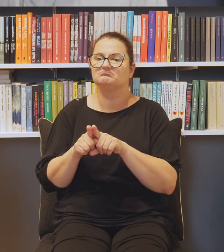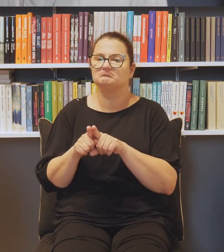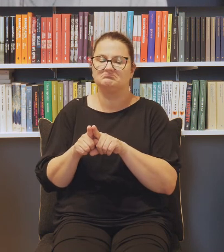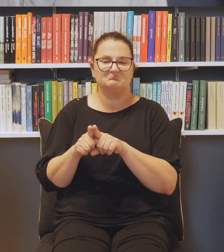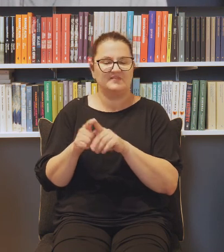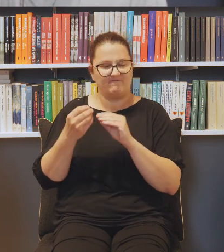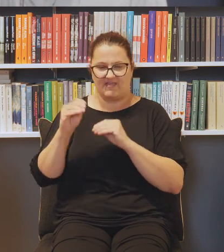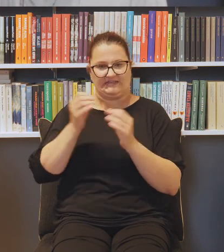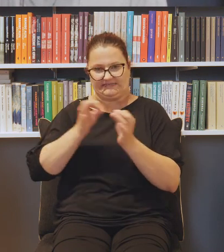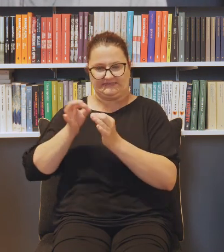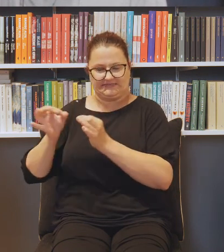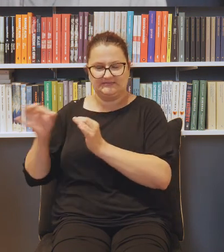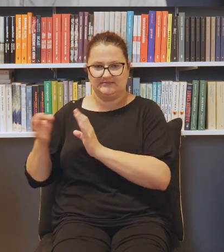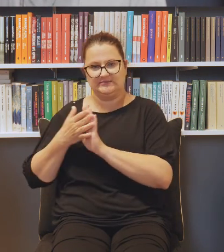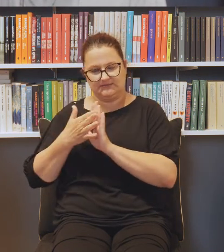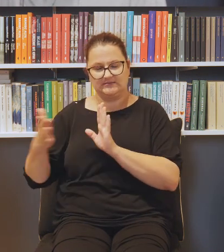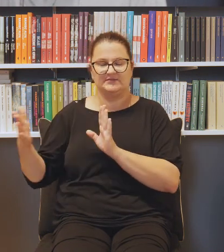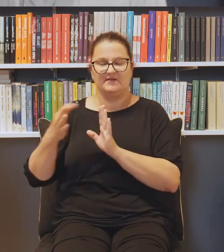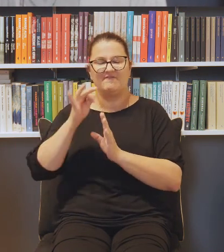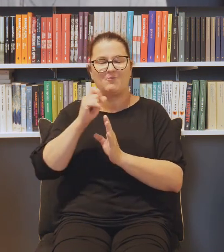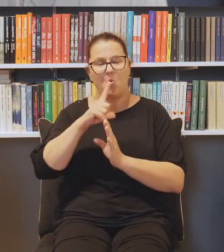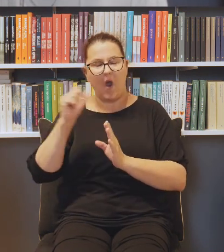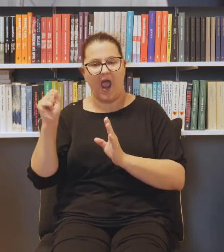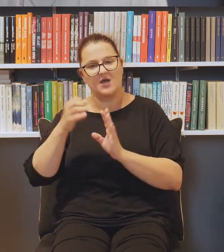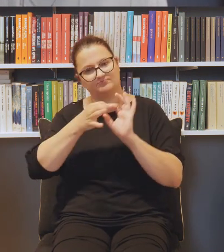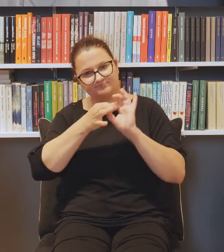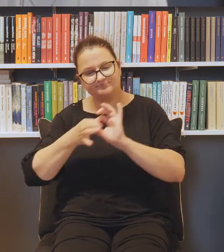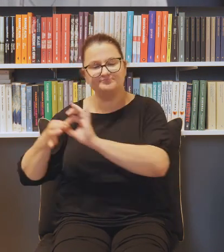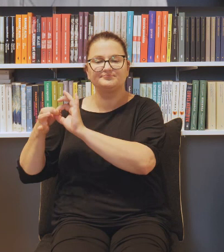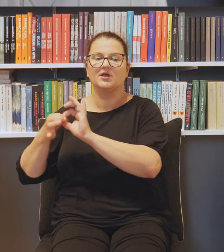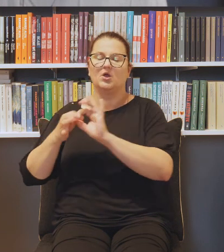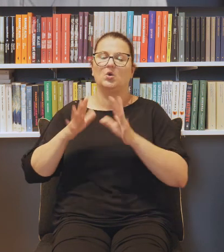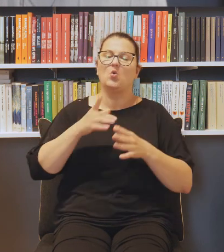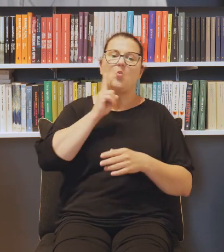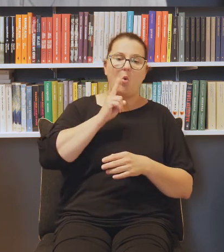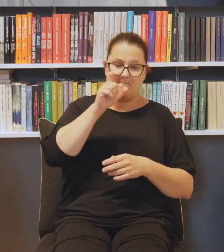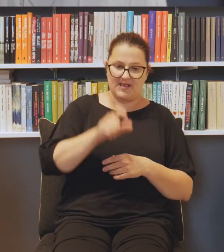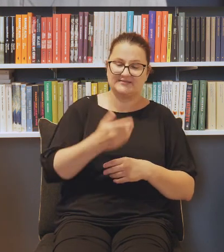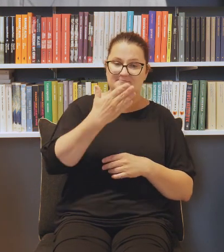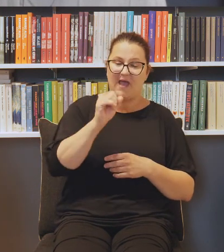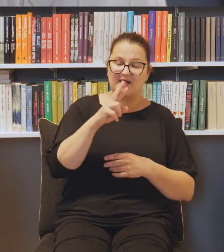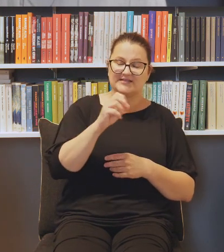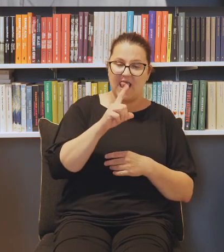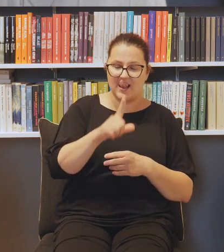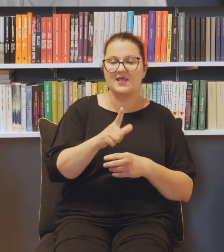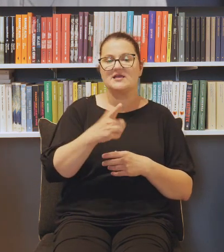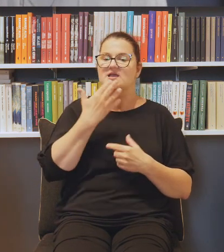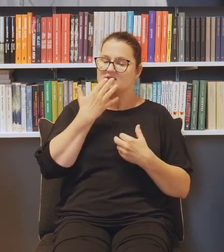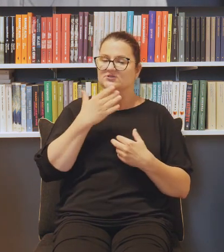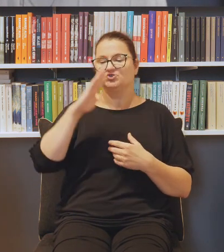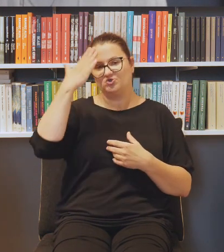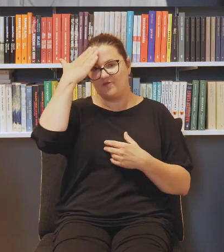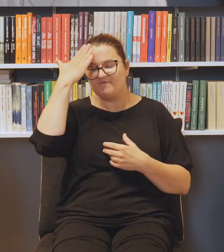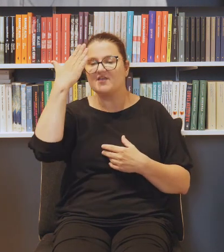będzie bardziej fabularna, to znaczy jest fabuła, która polega na tym, że chłopiec o imieniu Marcel pragnie się dowiedzieć, kim